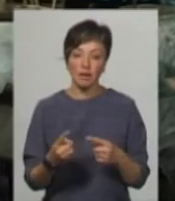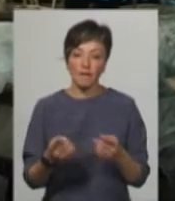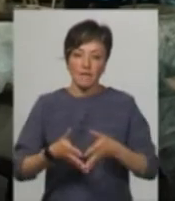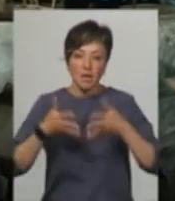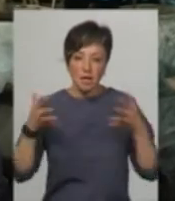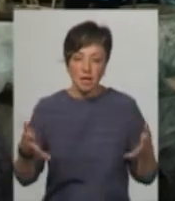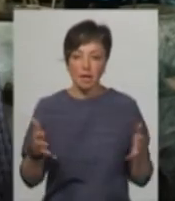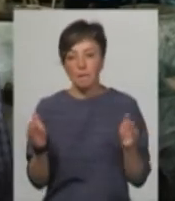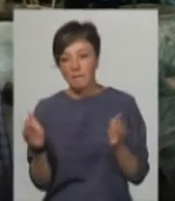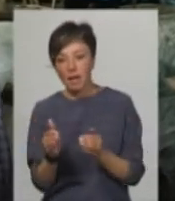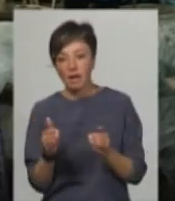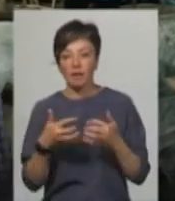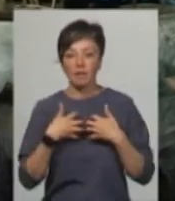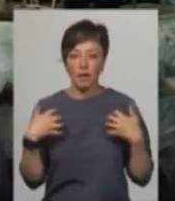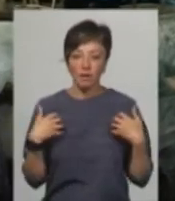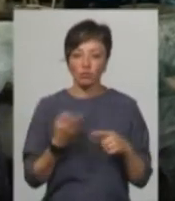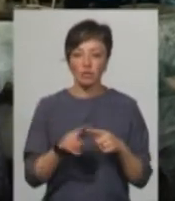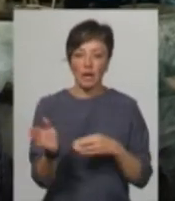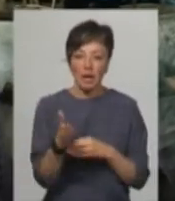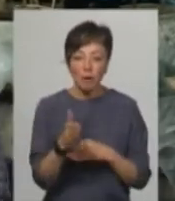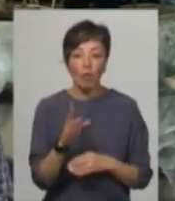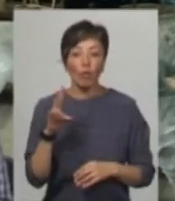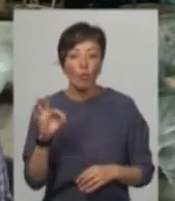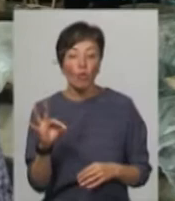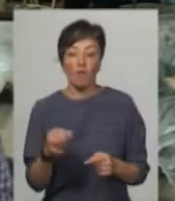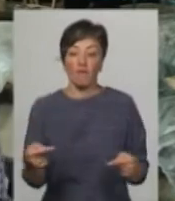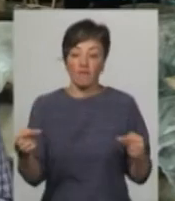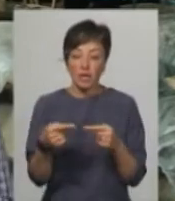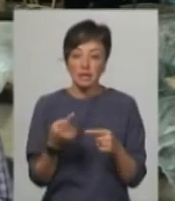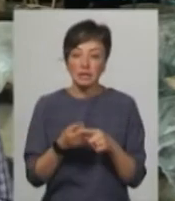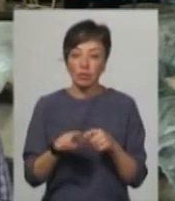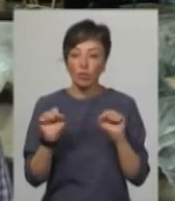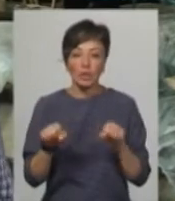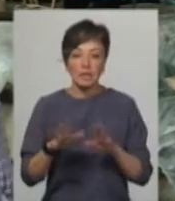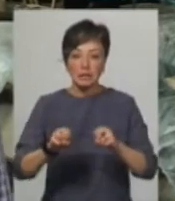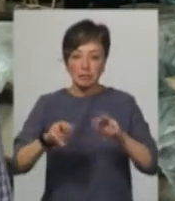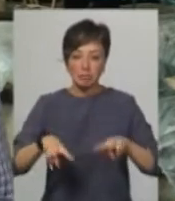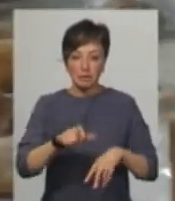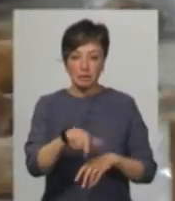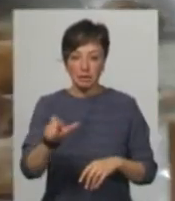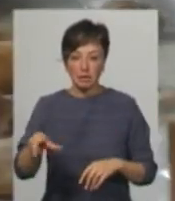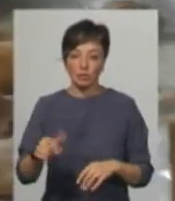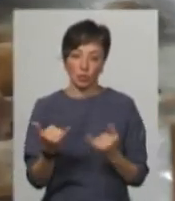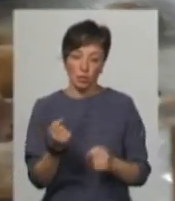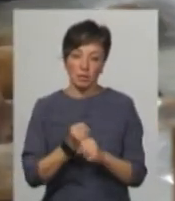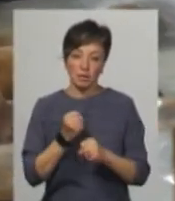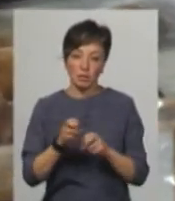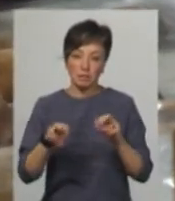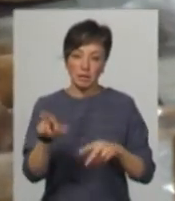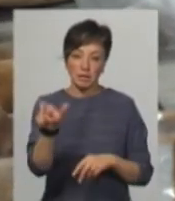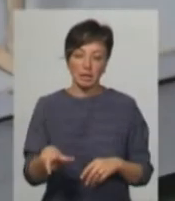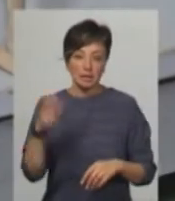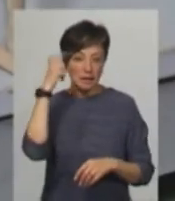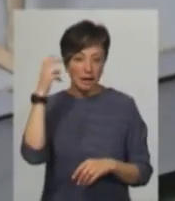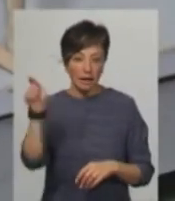що це маленькі тварини, що це риба. Але визначити це могли тільки спеціалісти. І ось сьогодні у нас працюють спеціалісти з